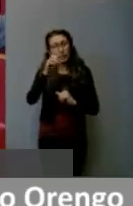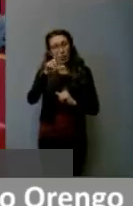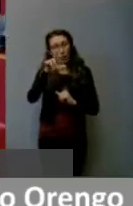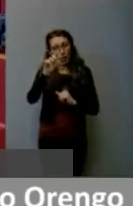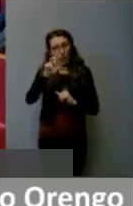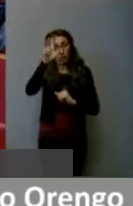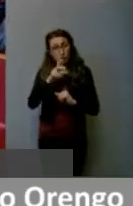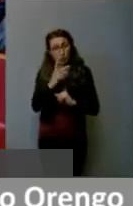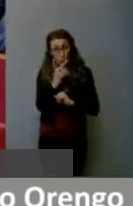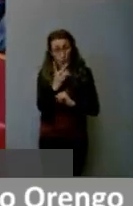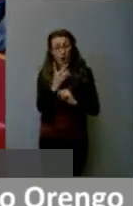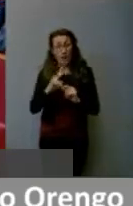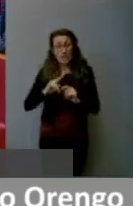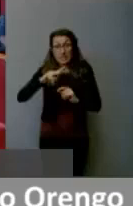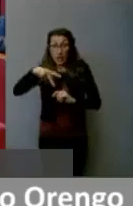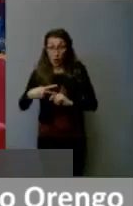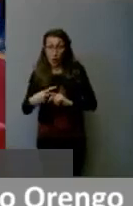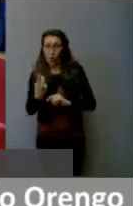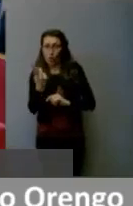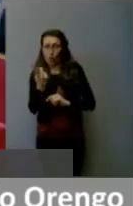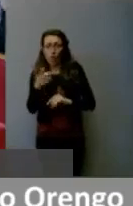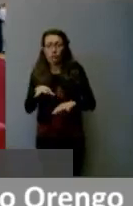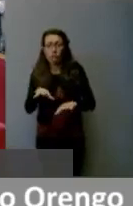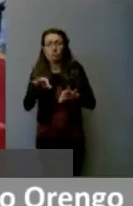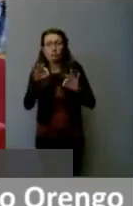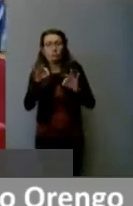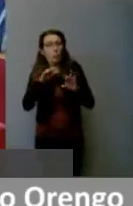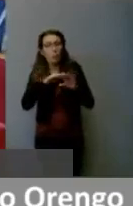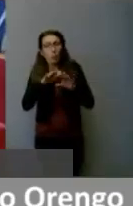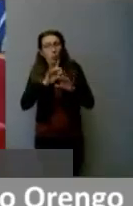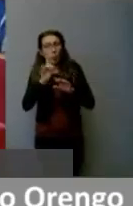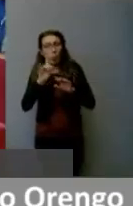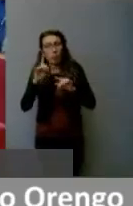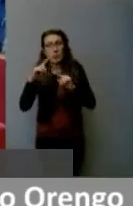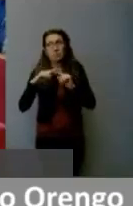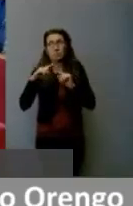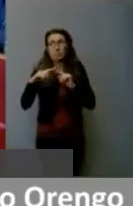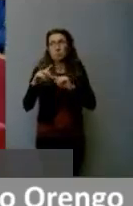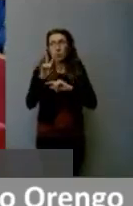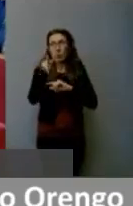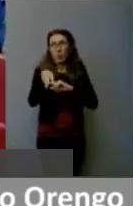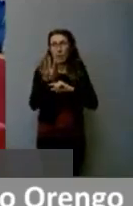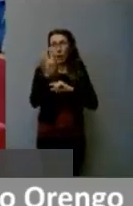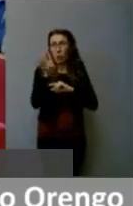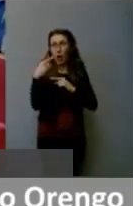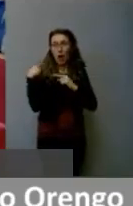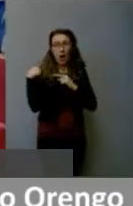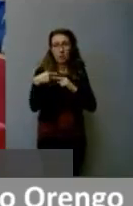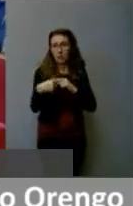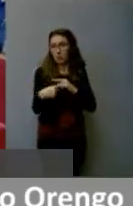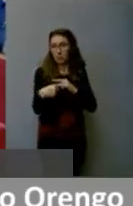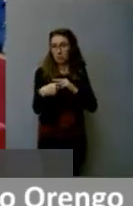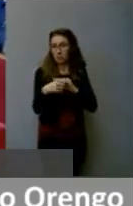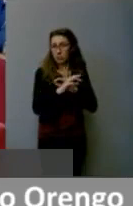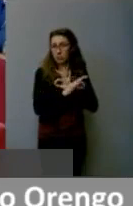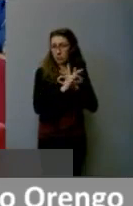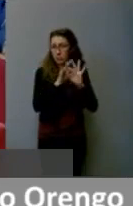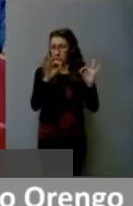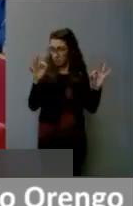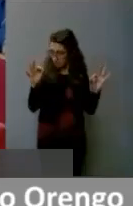risulta inutilizzato dal 2014. Ad oggi vi è stato anche